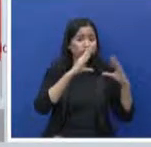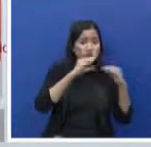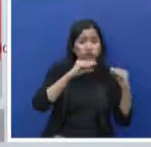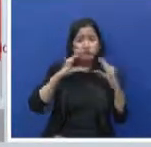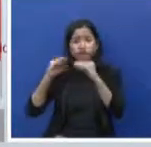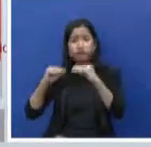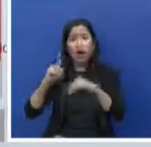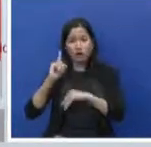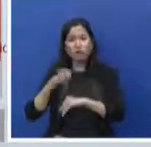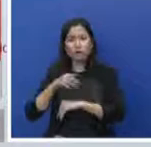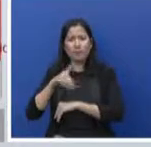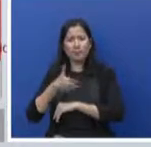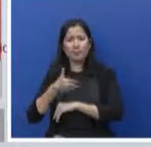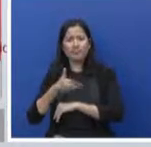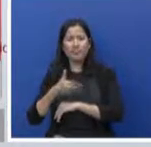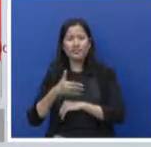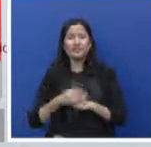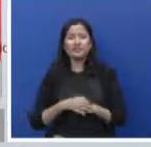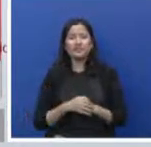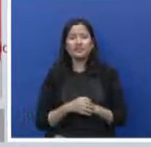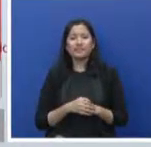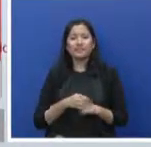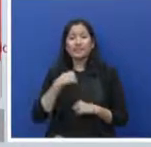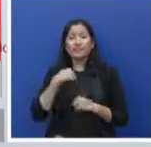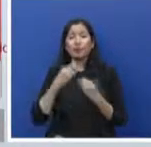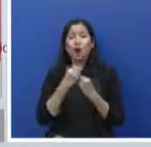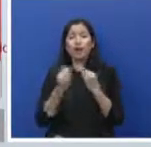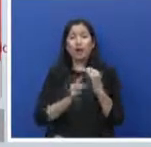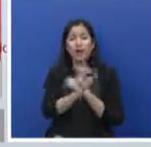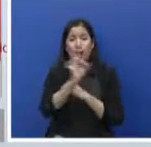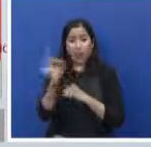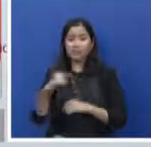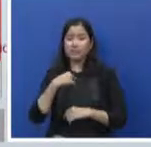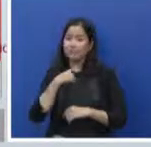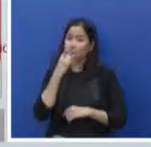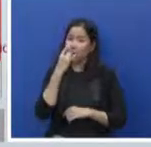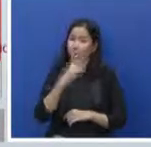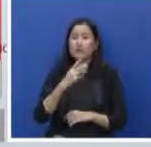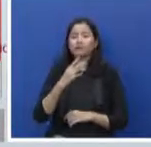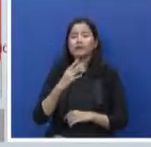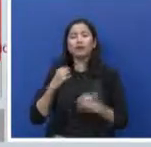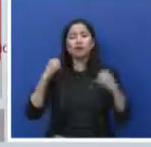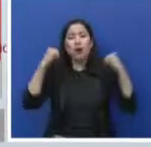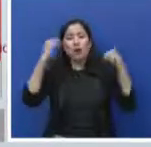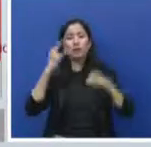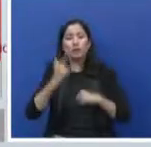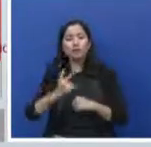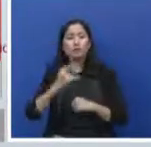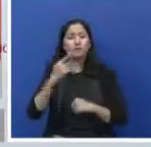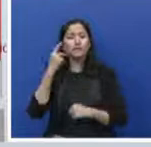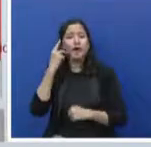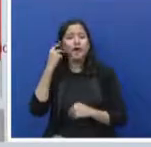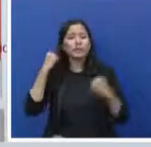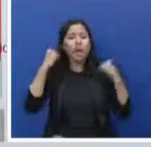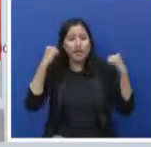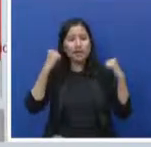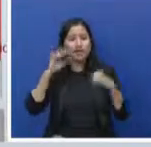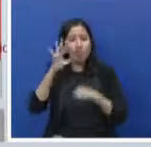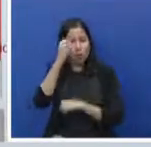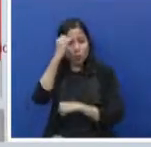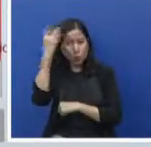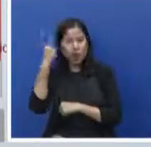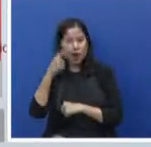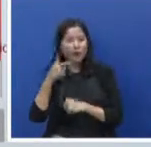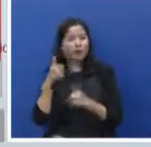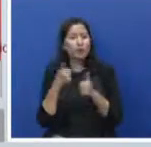akan kami sajikan untuk Anda. Mewakili kerabat kerja yang bertugas, saya Yohana Margarita undur diri. Tetap semangat, stay safe, stay healthy. Jangan lupa tetap